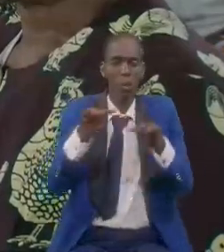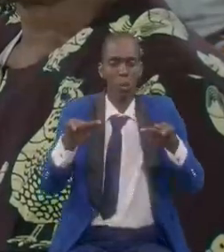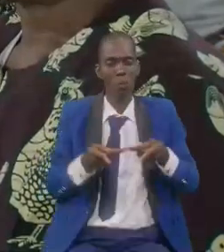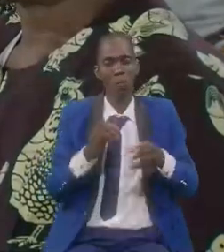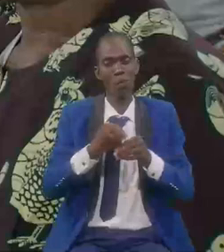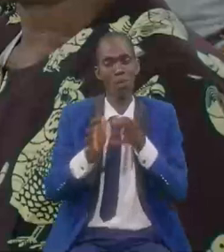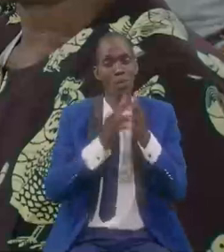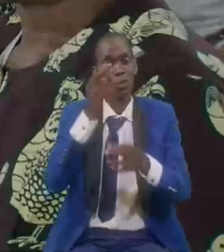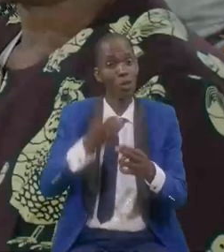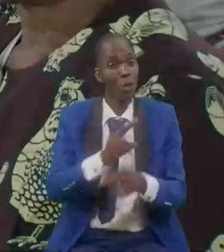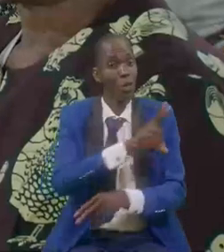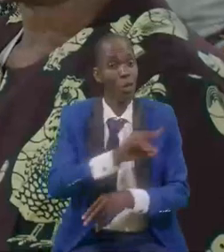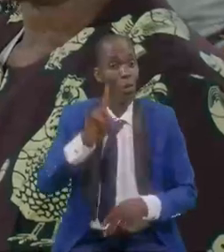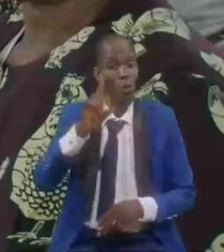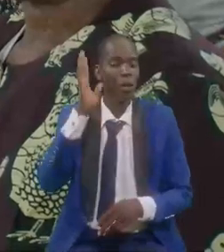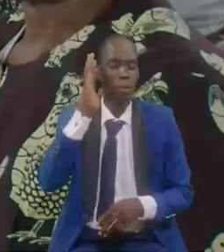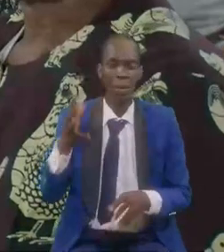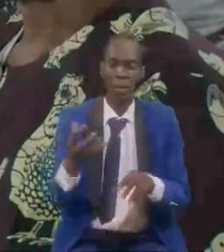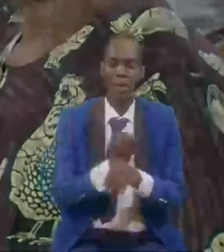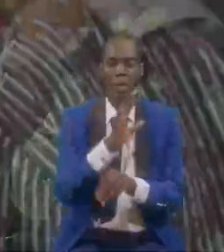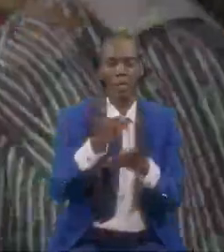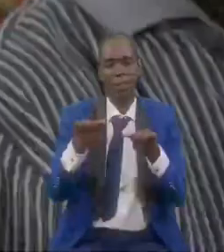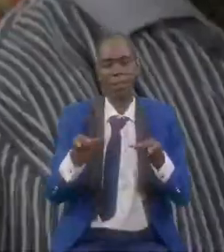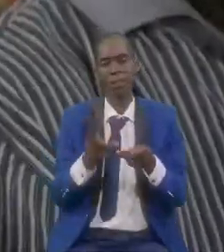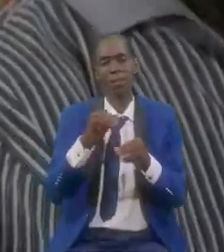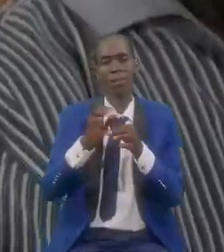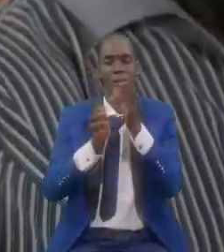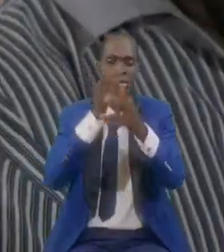dit personne ne va prendre ta place.